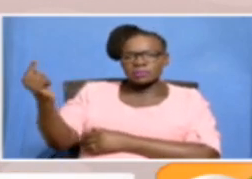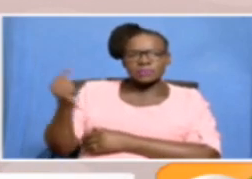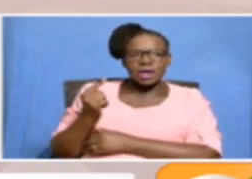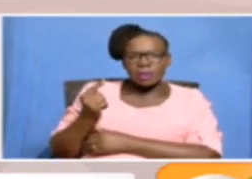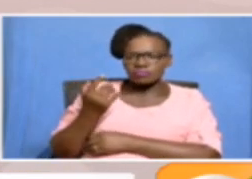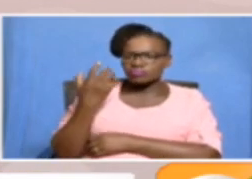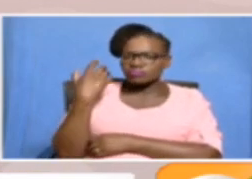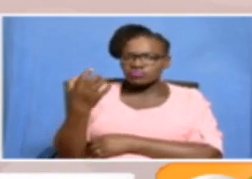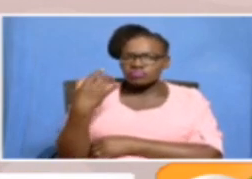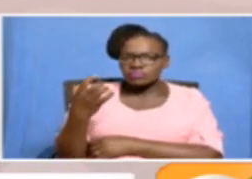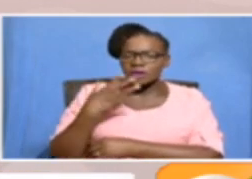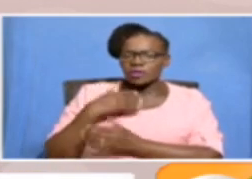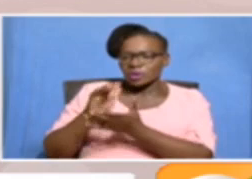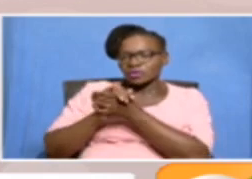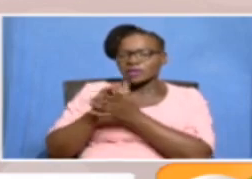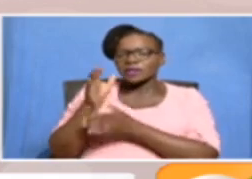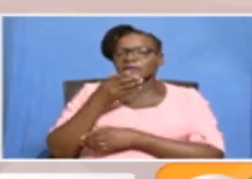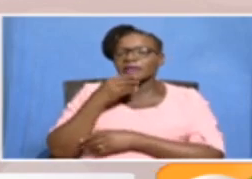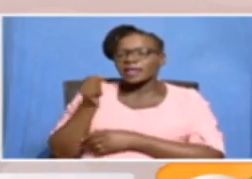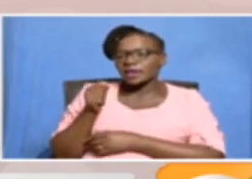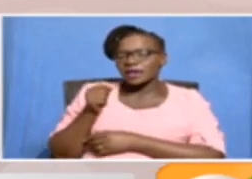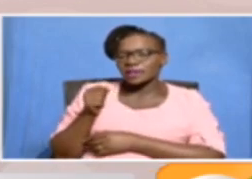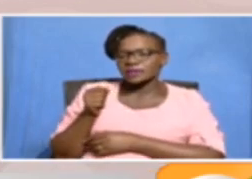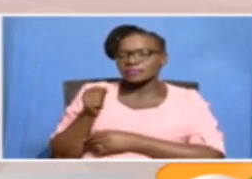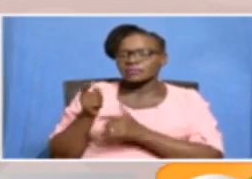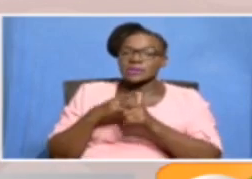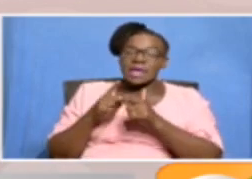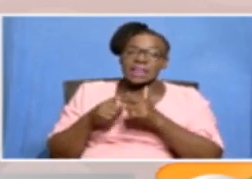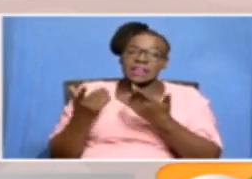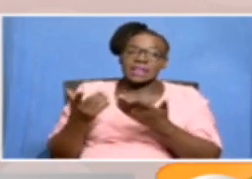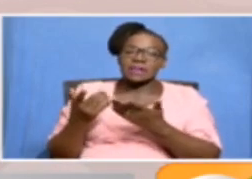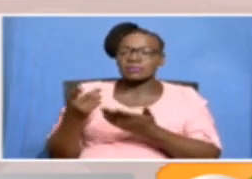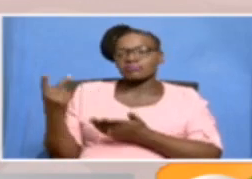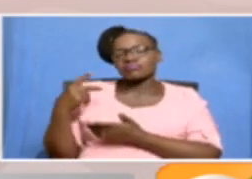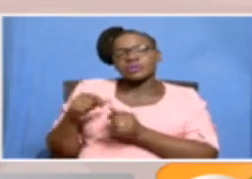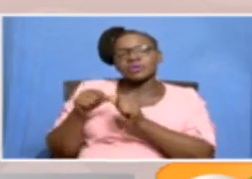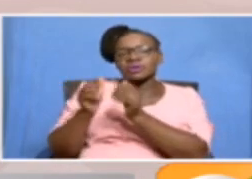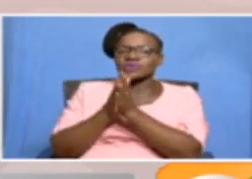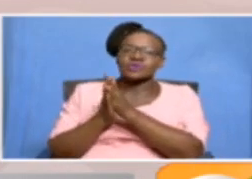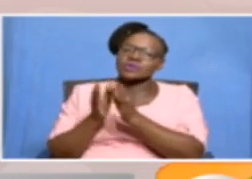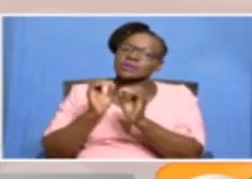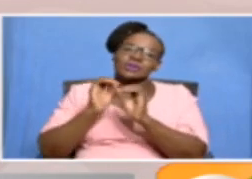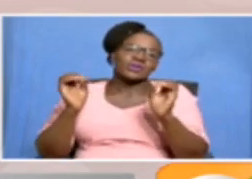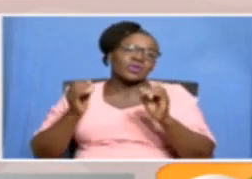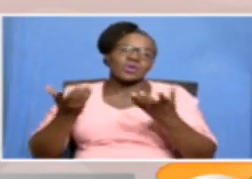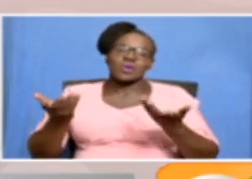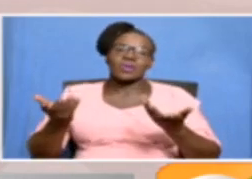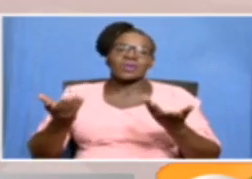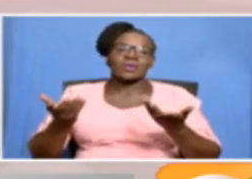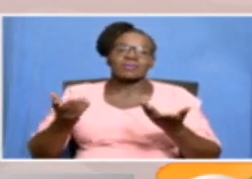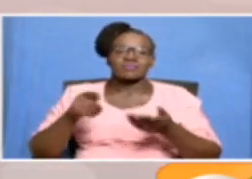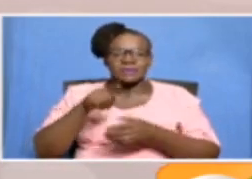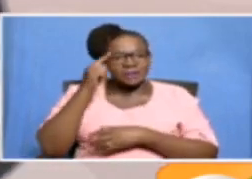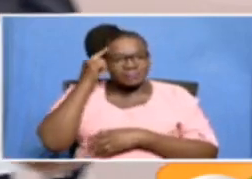amepiga hodi kuja kumsalimia babu. Basi hatukuyazungumzia tena mambo hayo. Yatafakari.